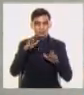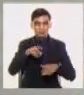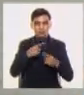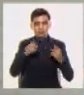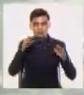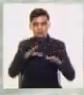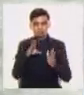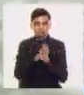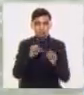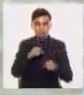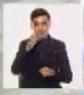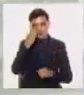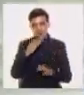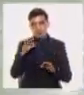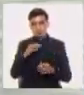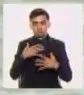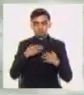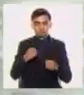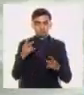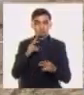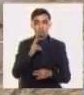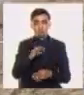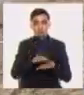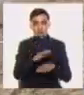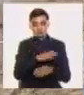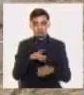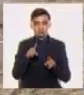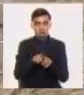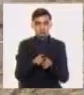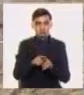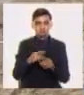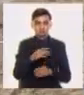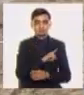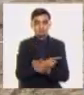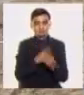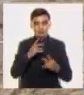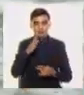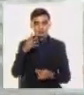лето набраться сил предстоит и тем, кто уже переболел. На сегодня в Казахстане таких